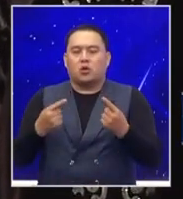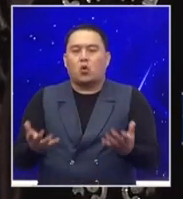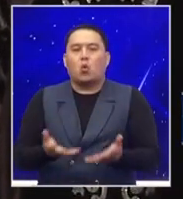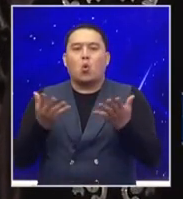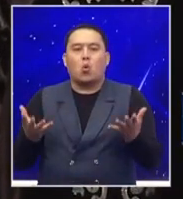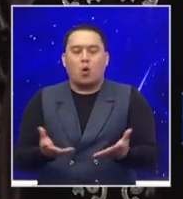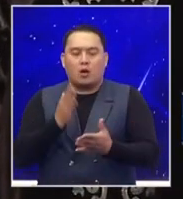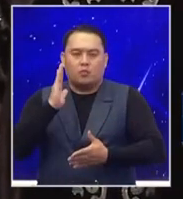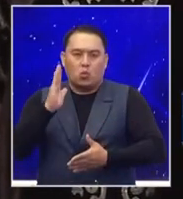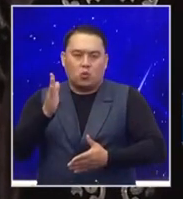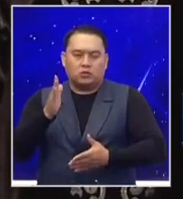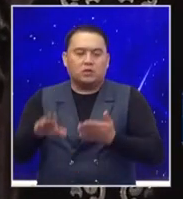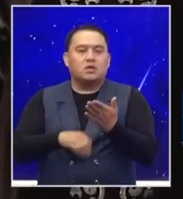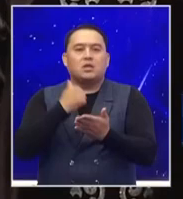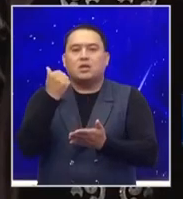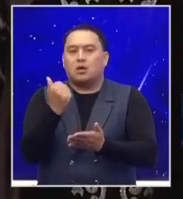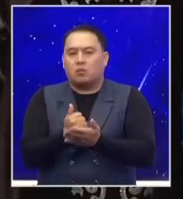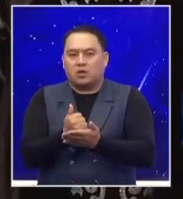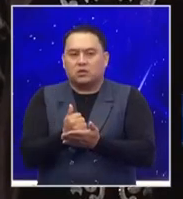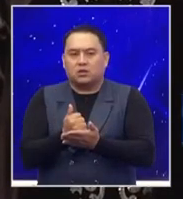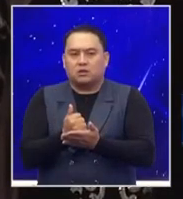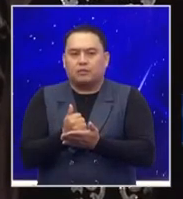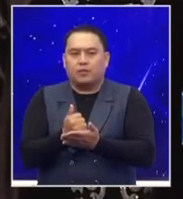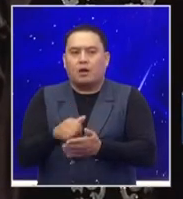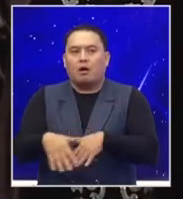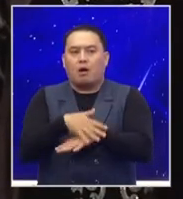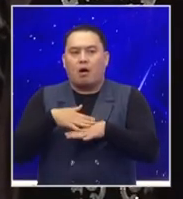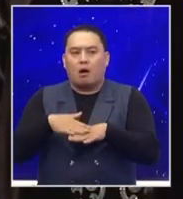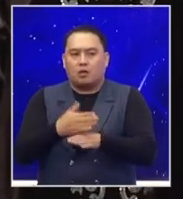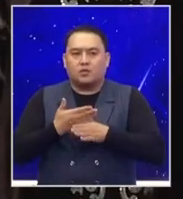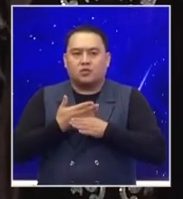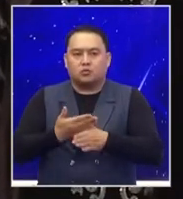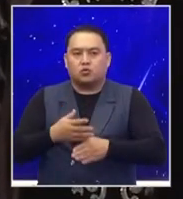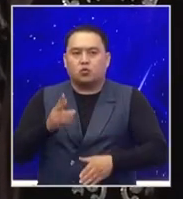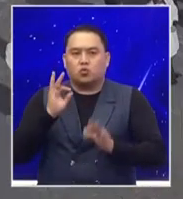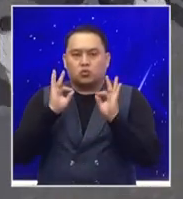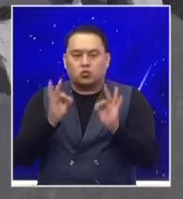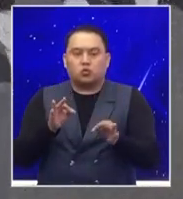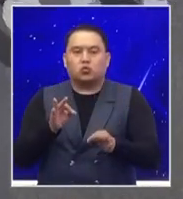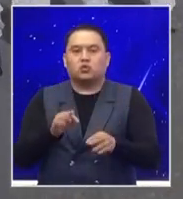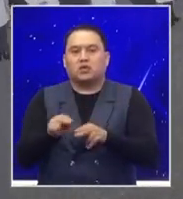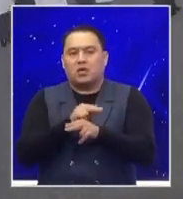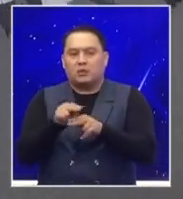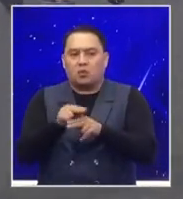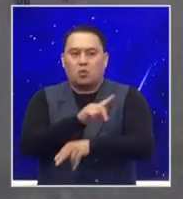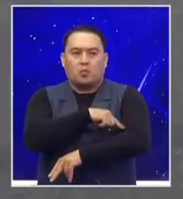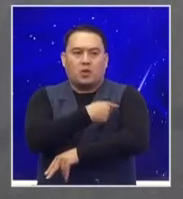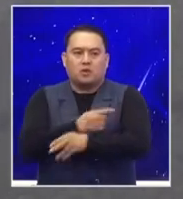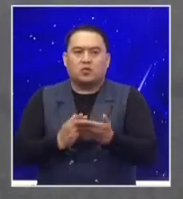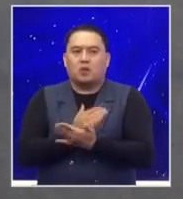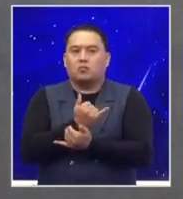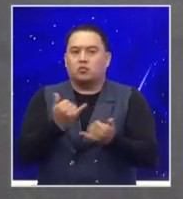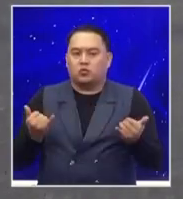болсын. Ең бірінші осының барлығы халыққа қызмет көрсету, дұрыс качество именно медицинского